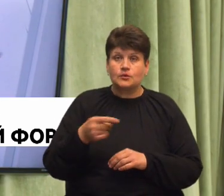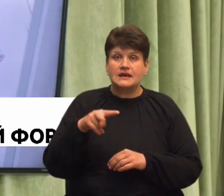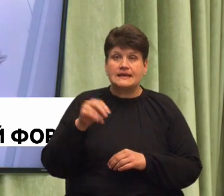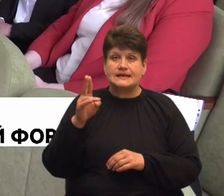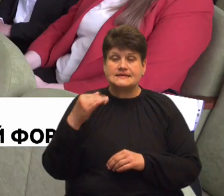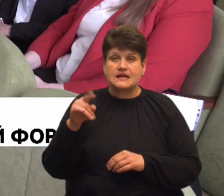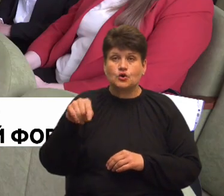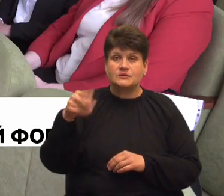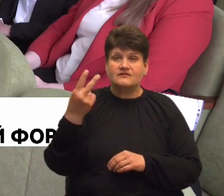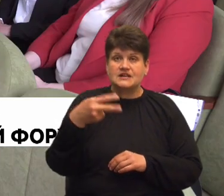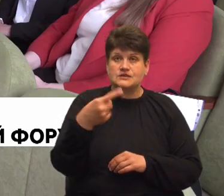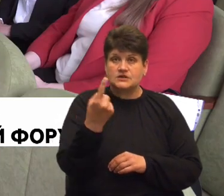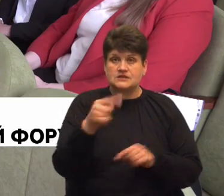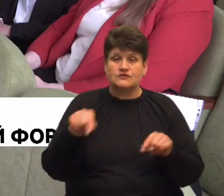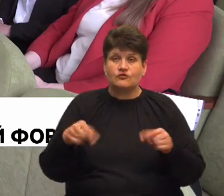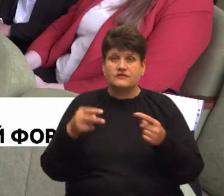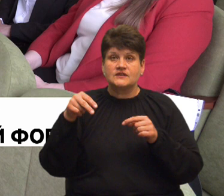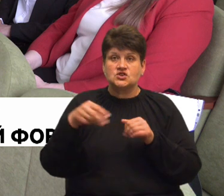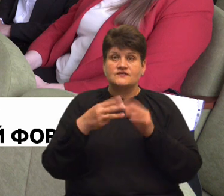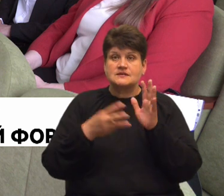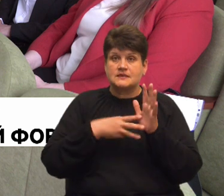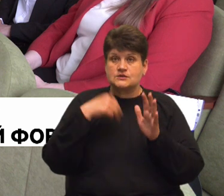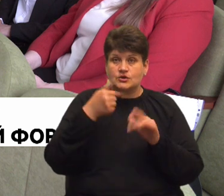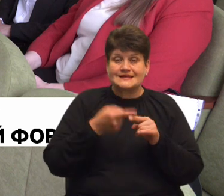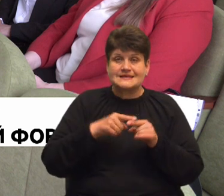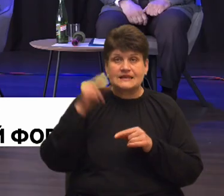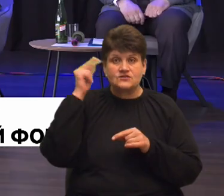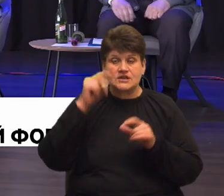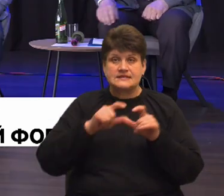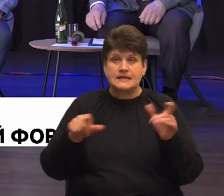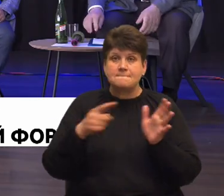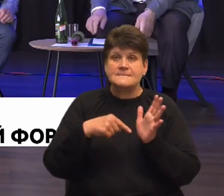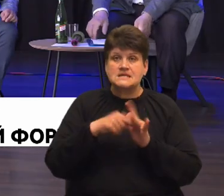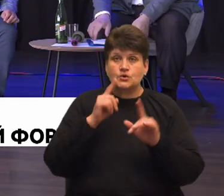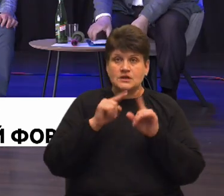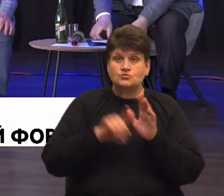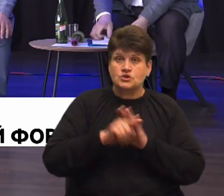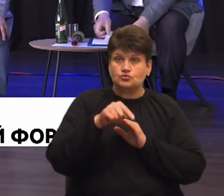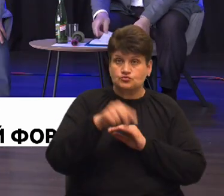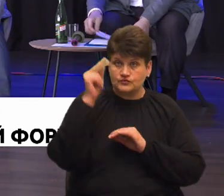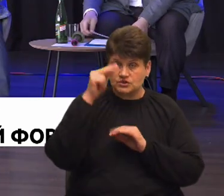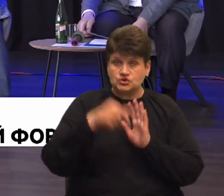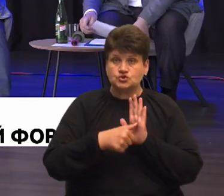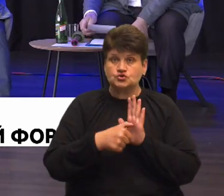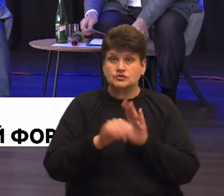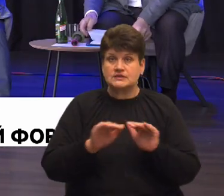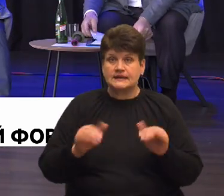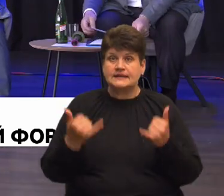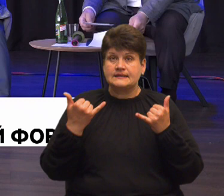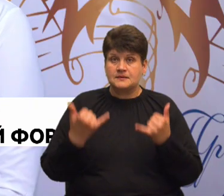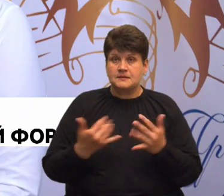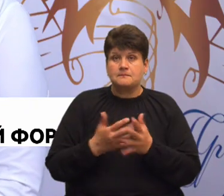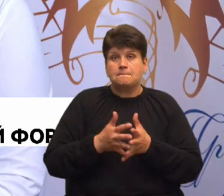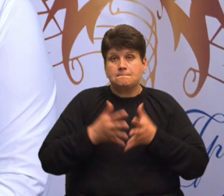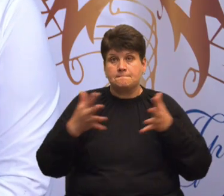№21 створили у 2018 році це навчальний заклад міської ради спочатку тут навчалося понад 600 учнів тепер понад